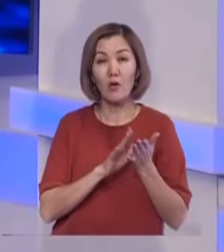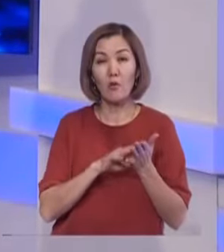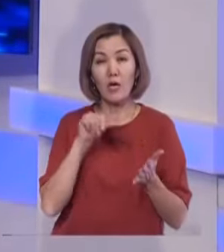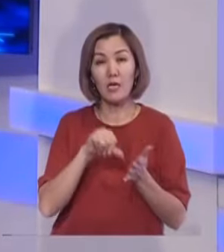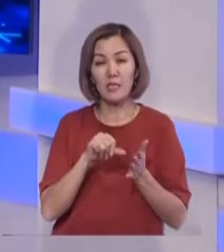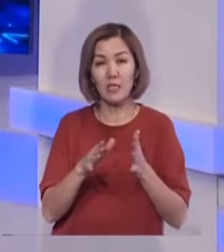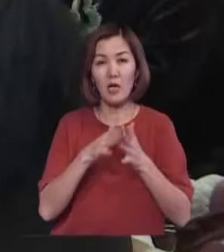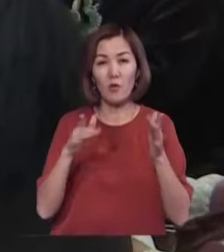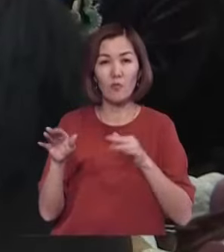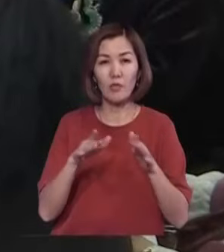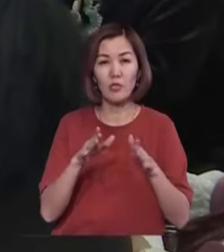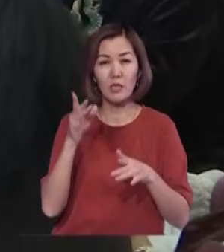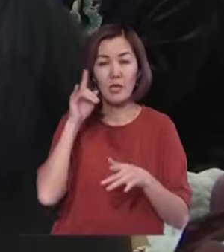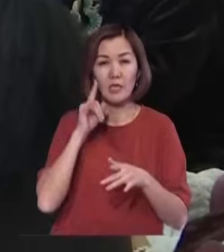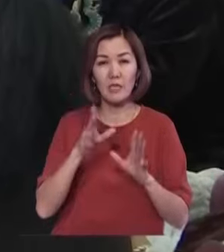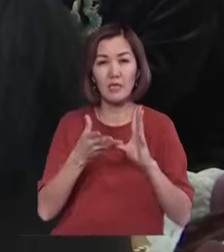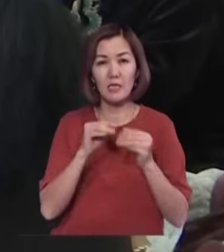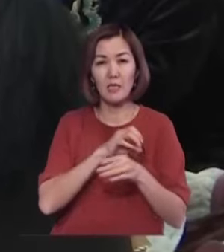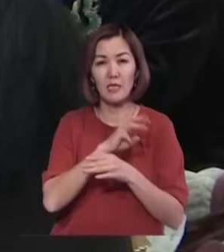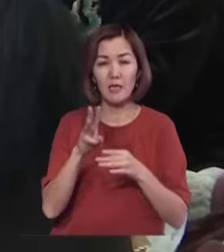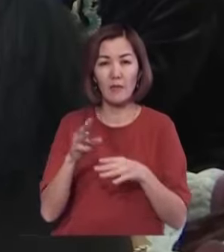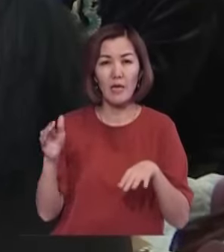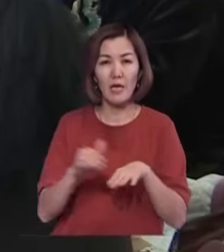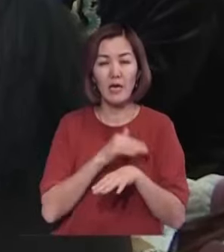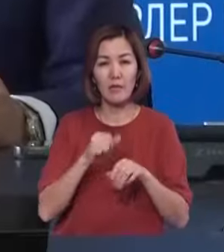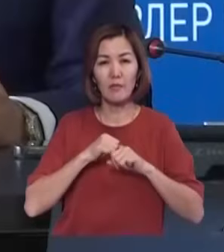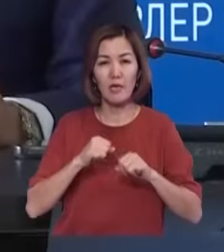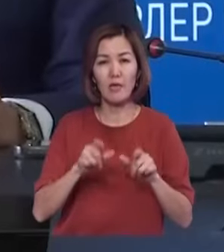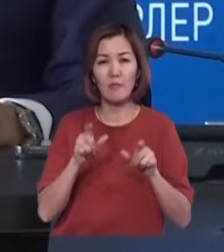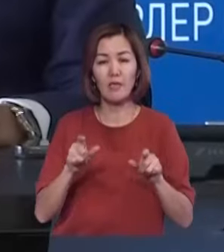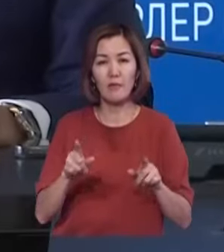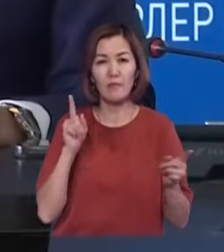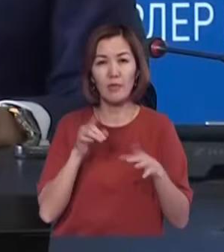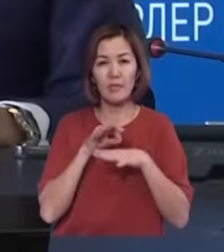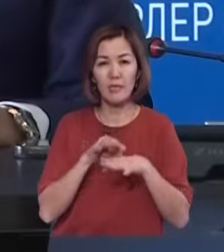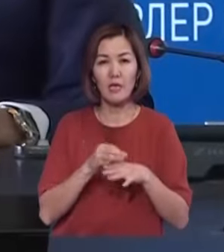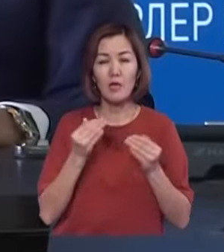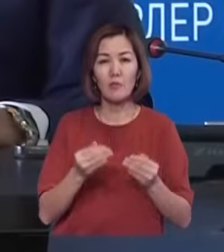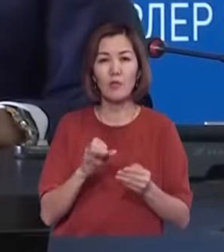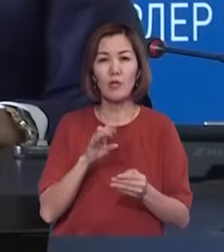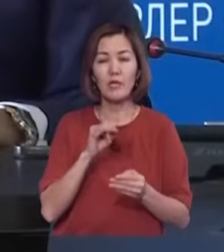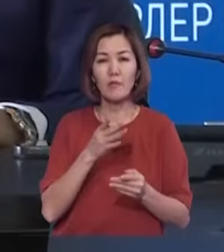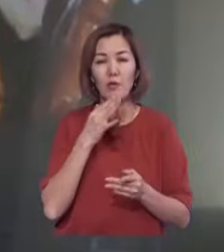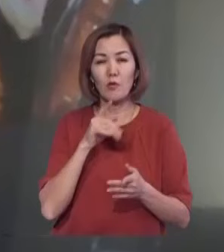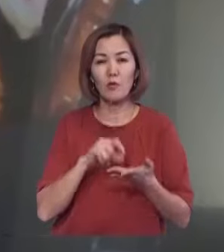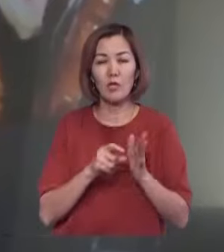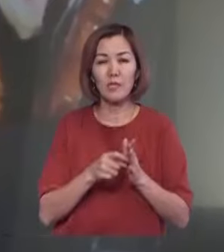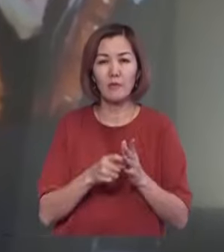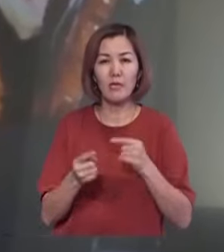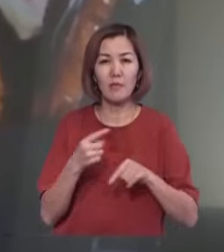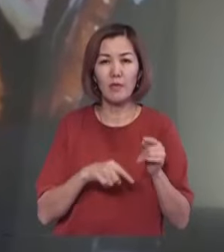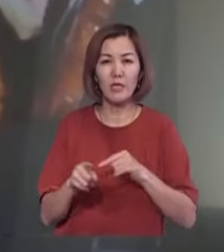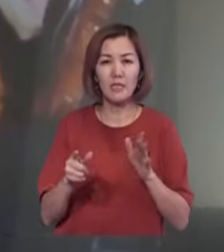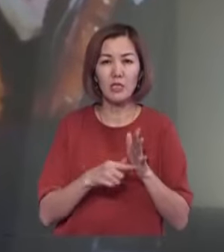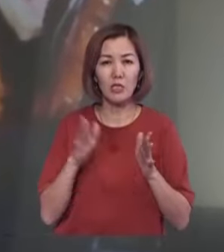шара бүкіл Қазақстанды қамтып, ең қайсар, қайырымды, қаһарман адамдардың басын қосты. Ал бүгін Атамекен